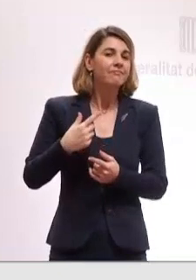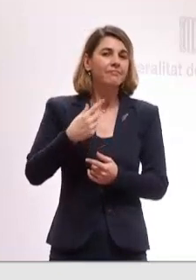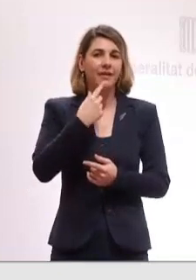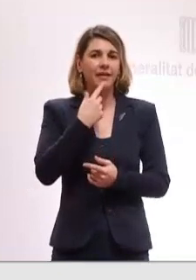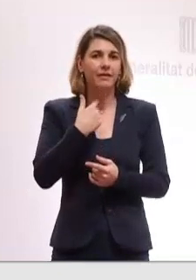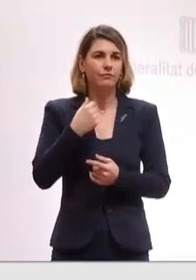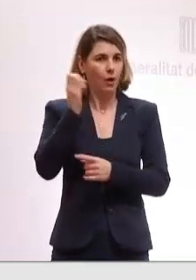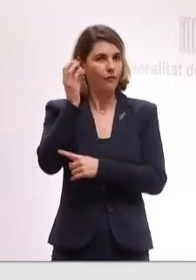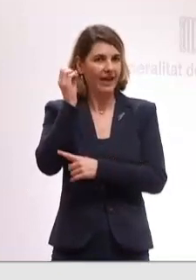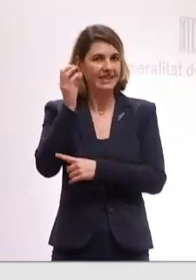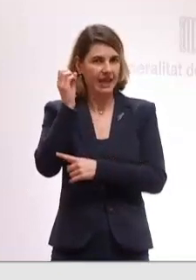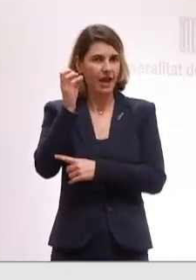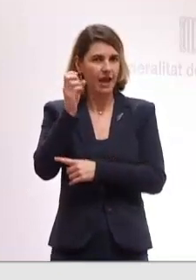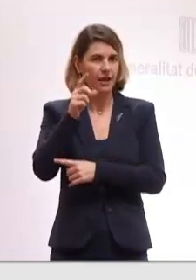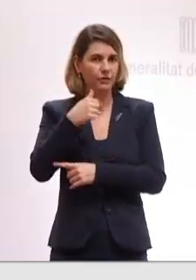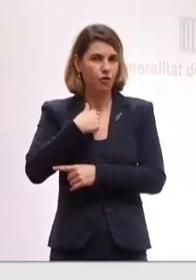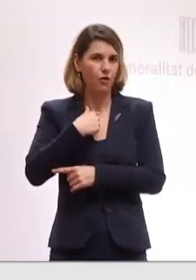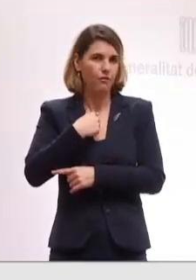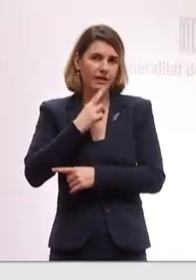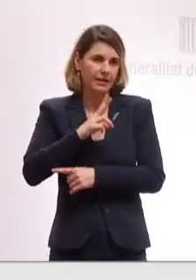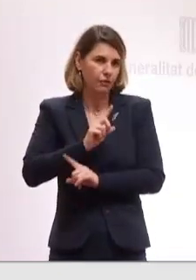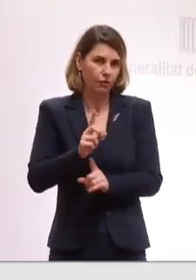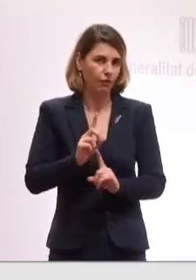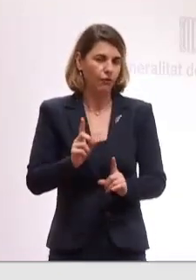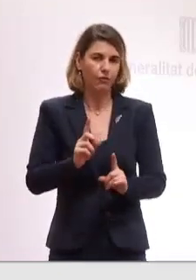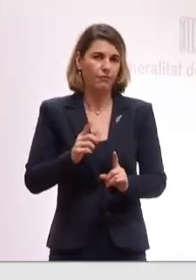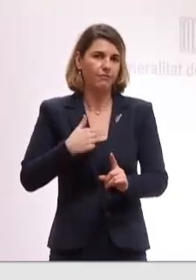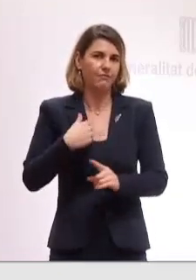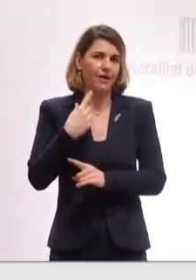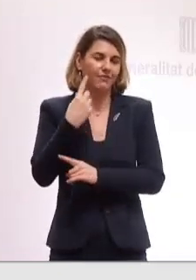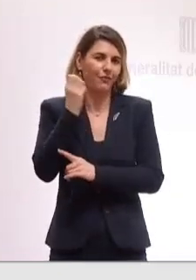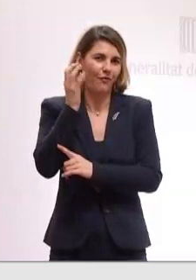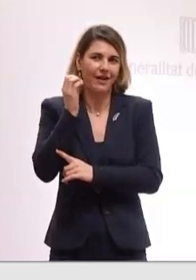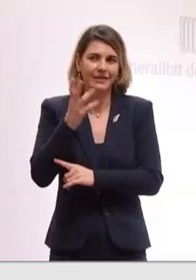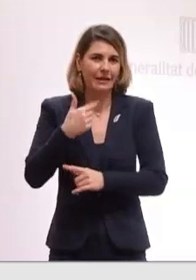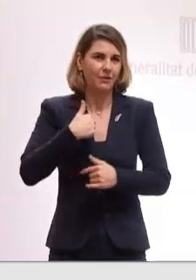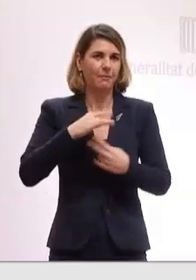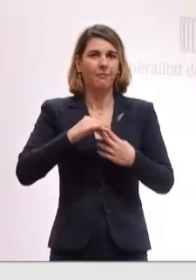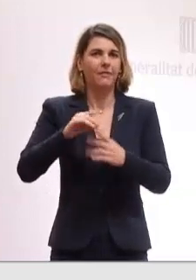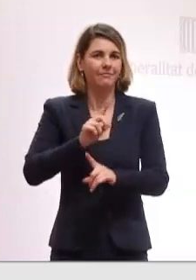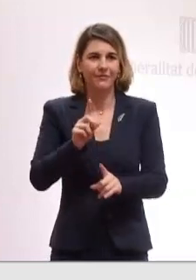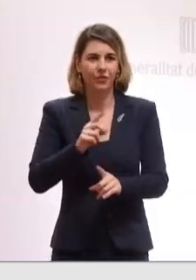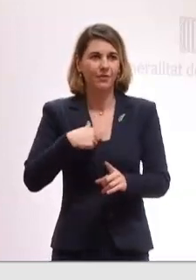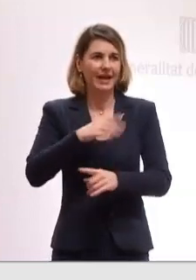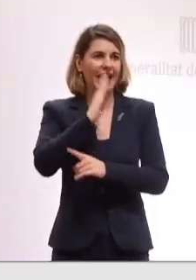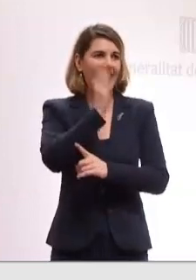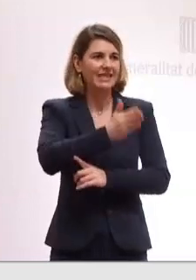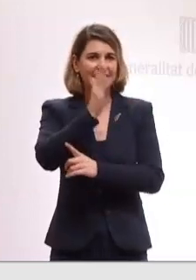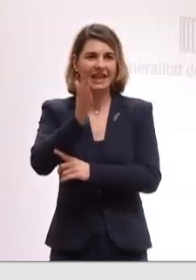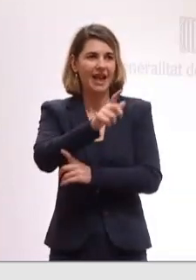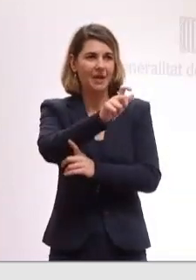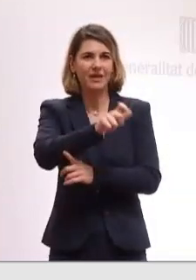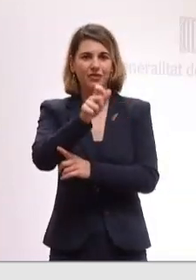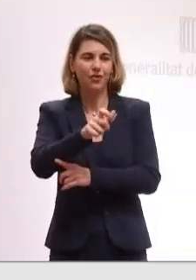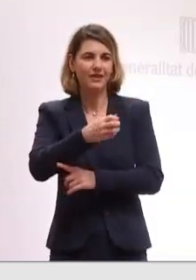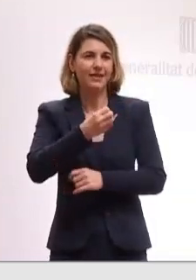una conferència. Jo vaig dir que no em veia amb cor de perpetrar una conferència i castigar a la gent que de